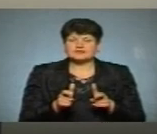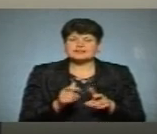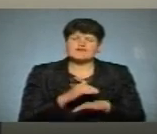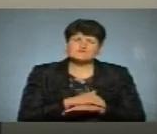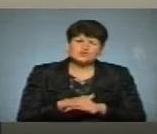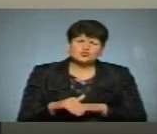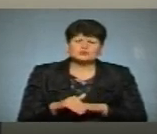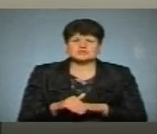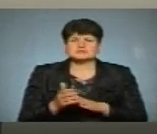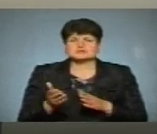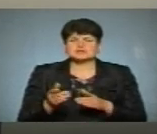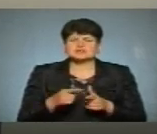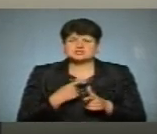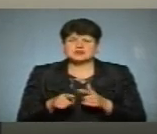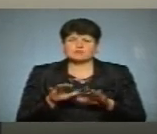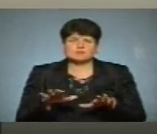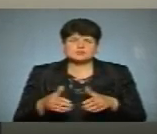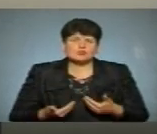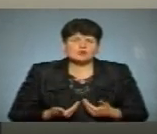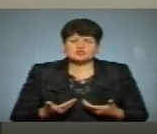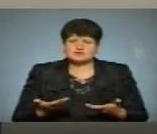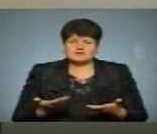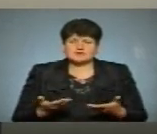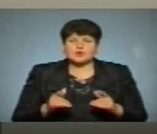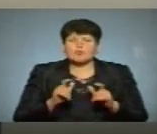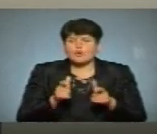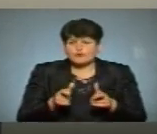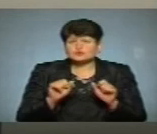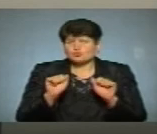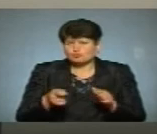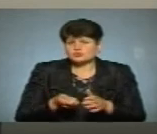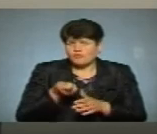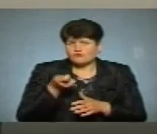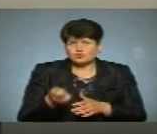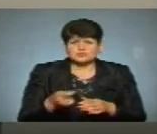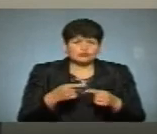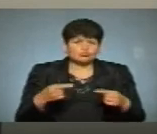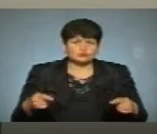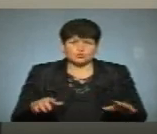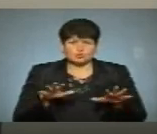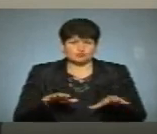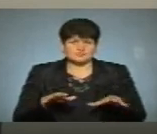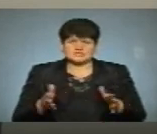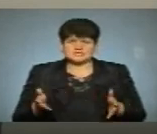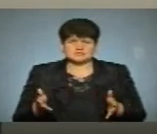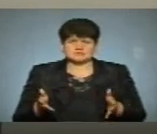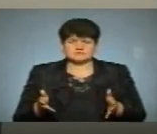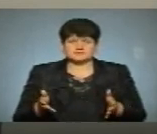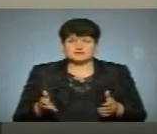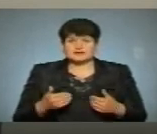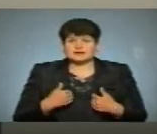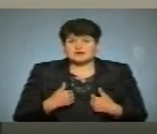вулиці чи по місцю там проживання. Тобто ж повістку можна вручити в будь-якому місці. І